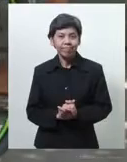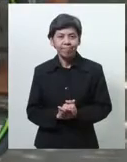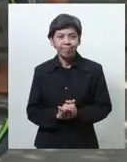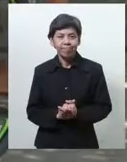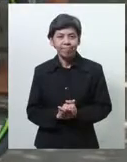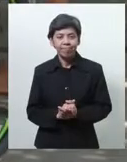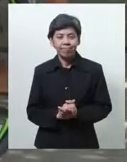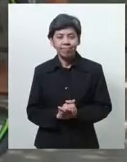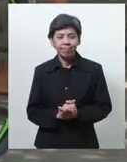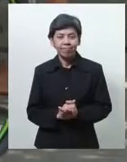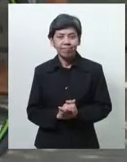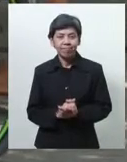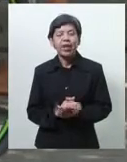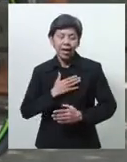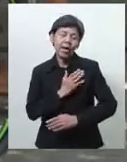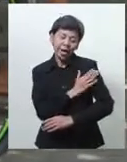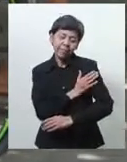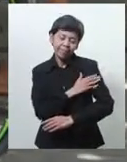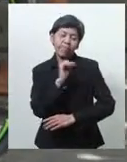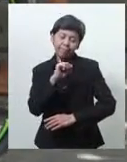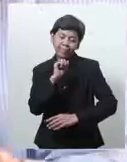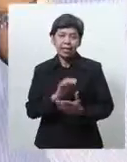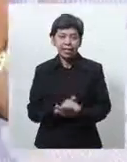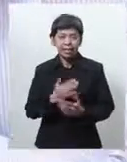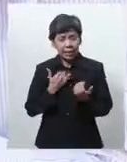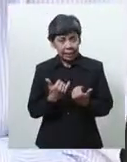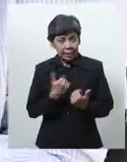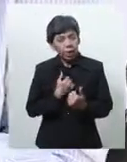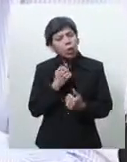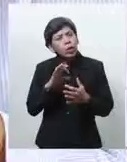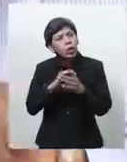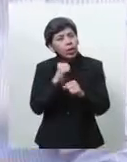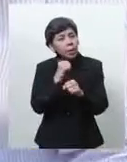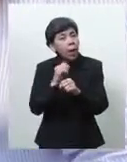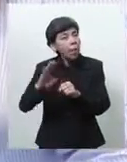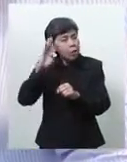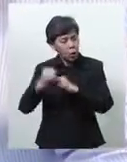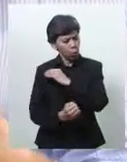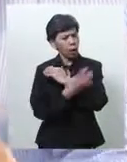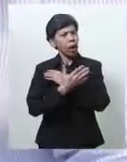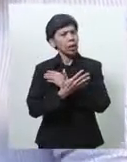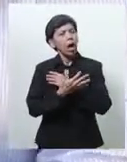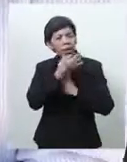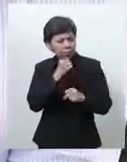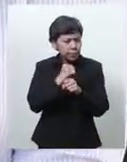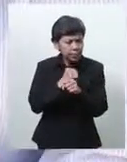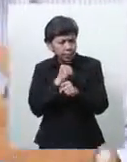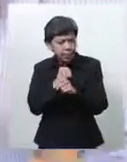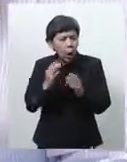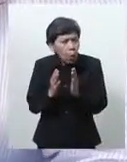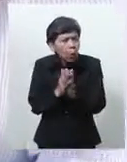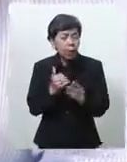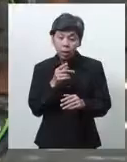อก็คือแขน ใช่ครับผมมีการแขนครับ แขนหนึ่งเดียว ครับผมใช่ครับ วันนี้เรามาเนี่ยในเรื่องของสถานประกอบการที่เขาเปิดโอกาสให้กับคนพิการ